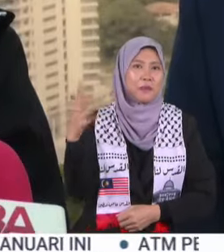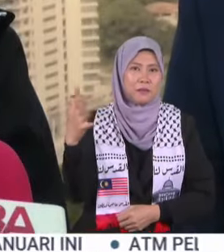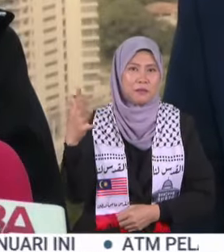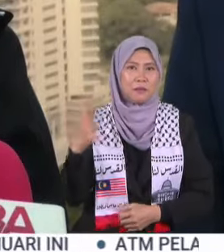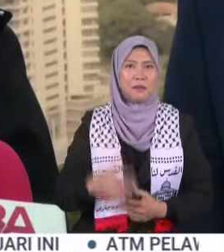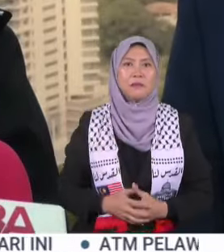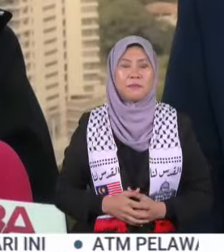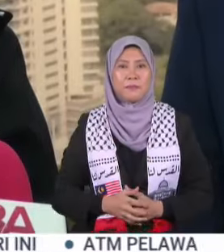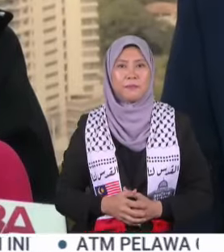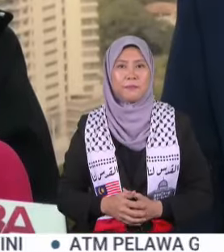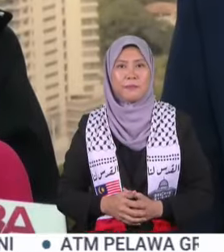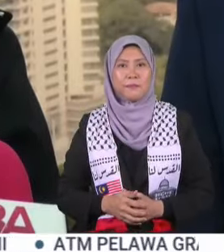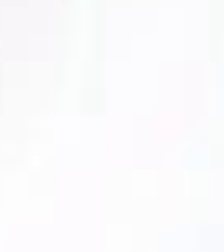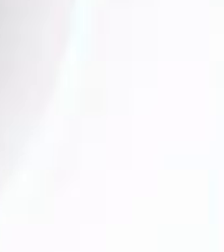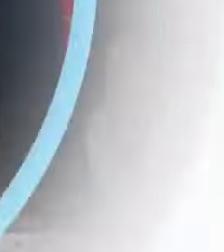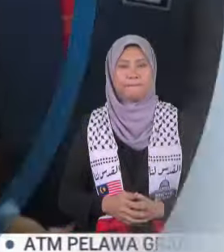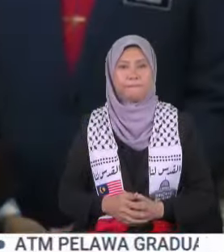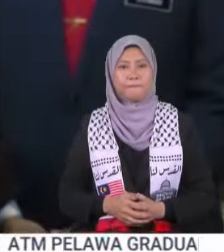2015